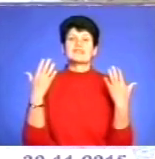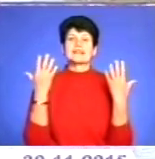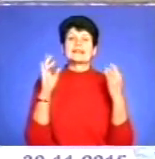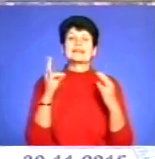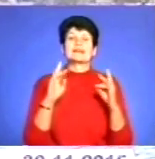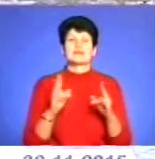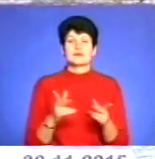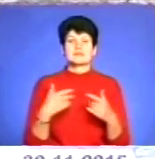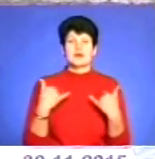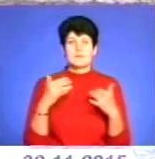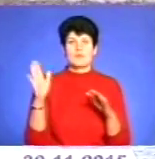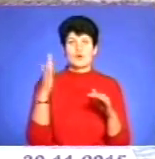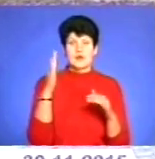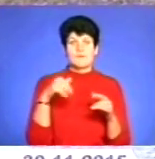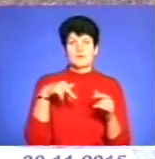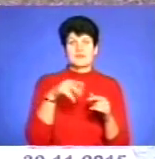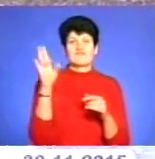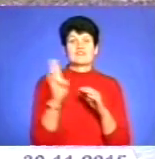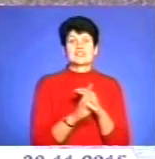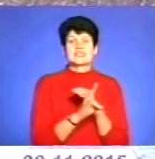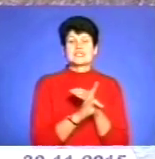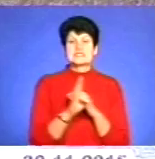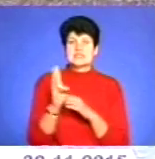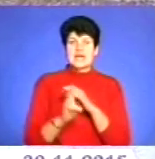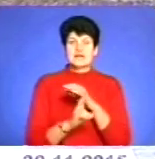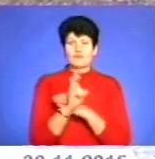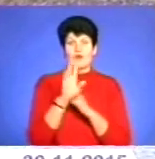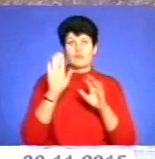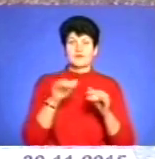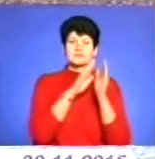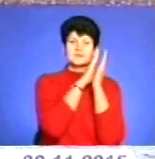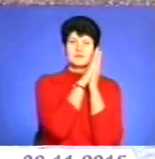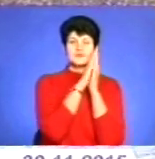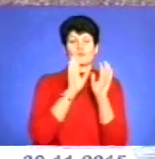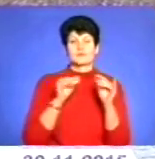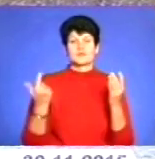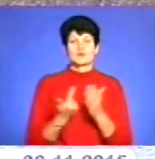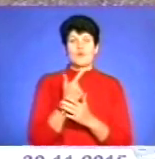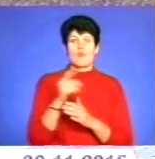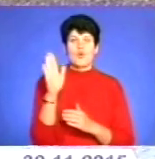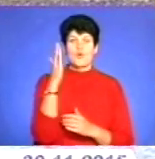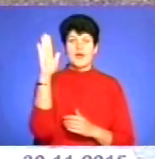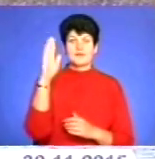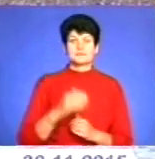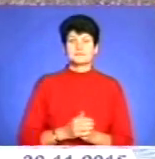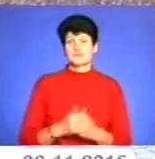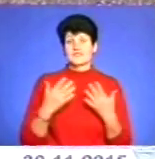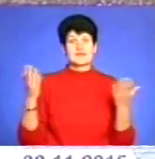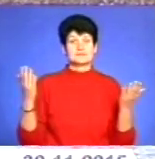Ну, зараз ми погуляємо, потім підемо до церкви, потім спати, потім знову, може, погуляємо. І